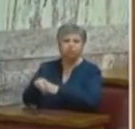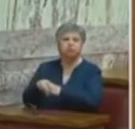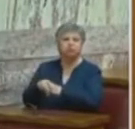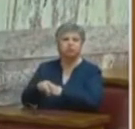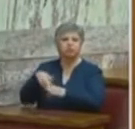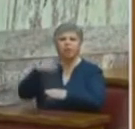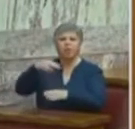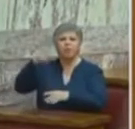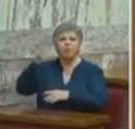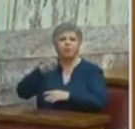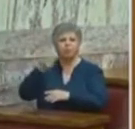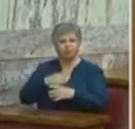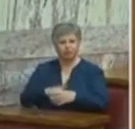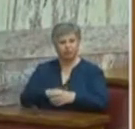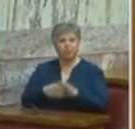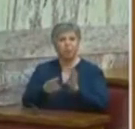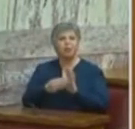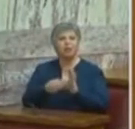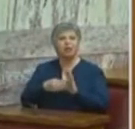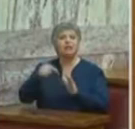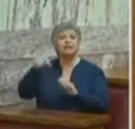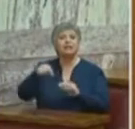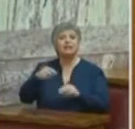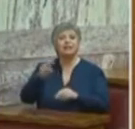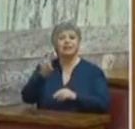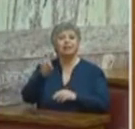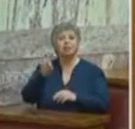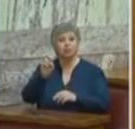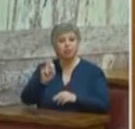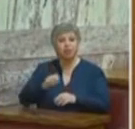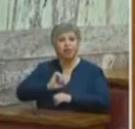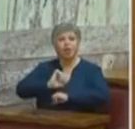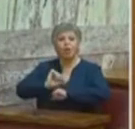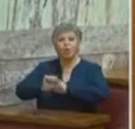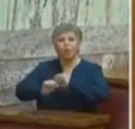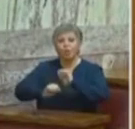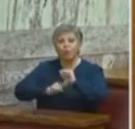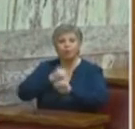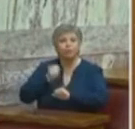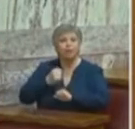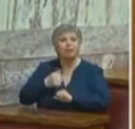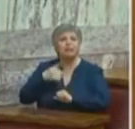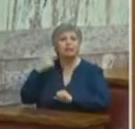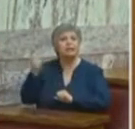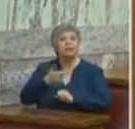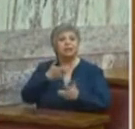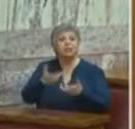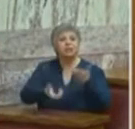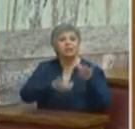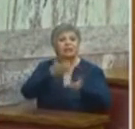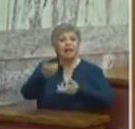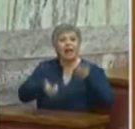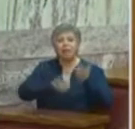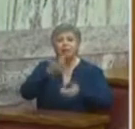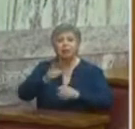δηλώσεις. Ενώ αξίζει να σημειωθεί ότι είναι ένας από τους 10 πολιτικούς που κατονομάστηκαν από τους λεγόμενους προστατευόμενους μάρτυρες ως δωρολήπτες χωρίς την ύπαρξη